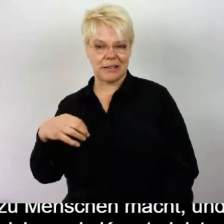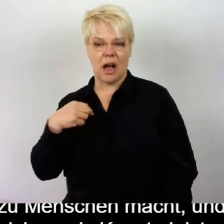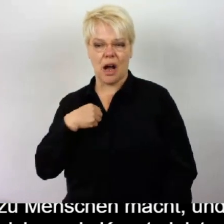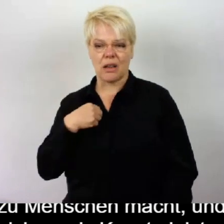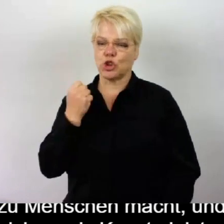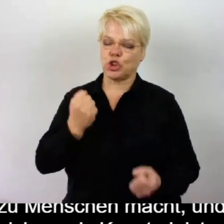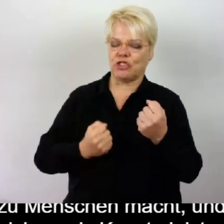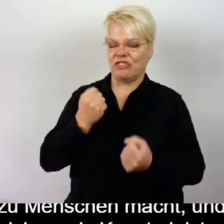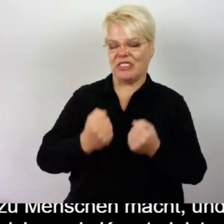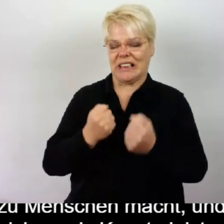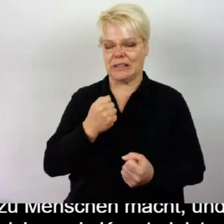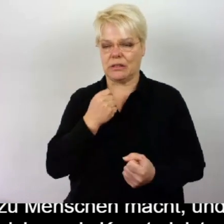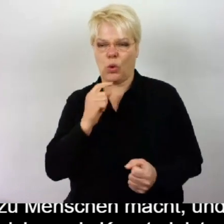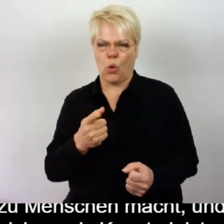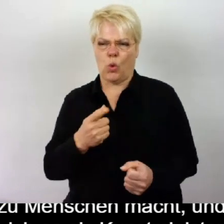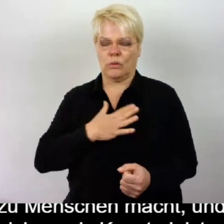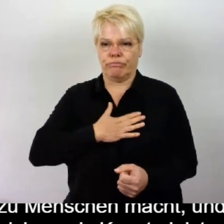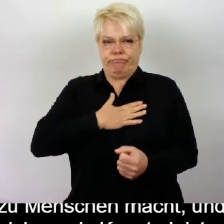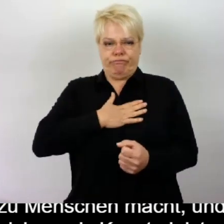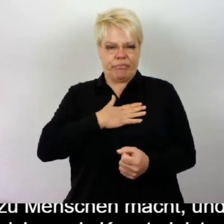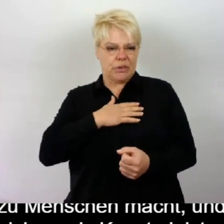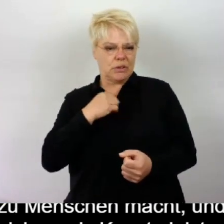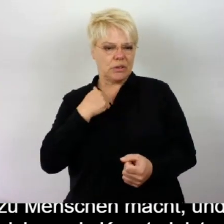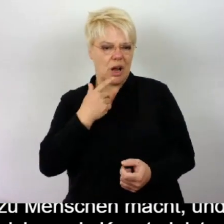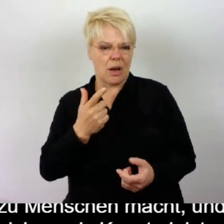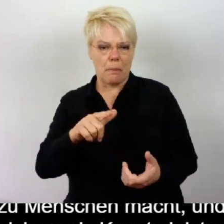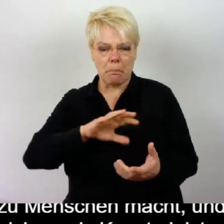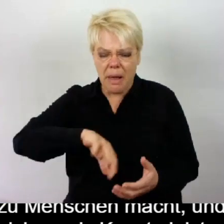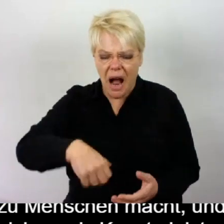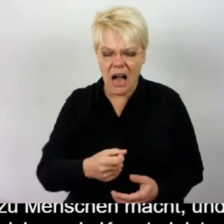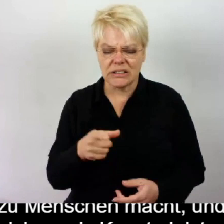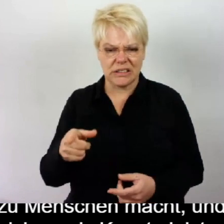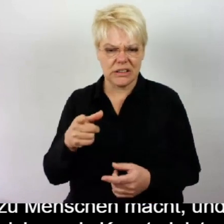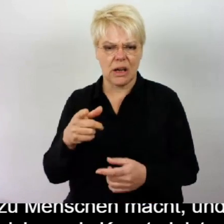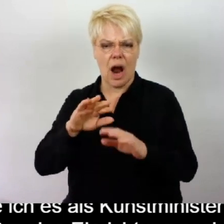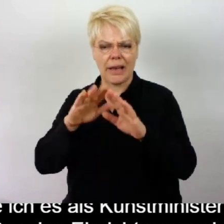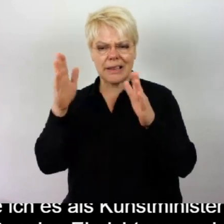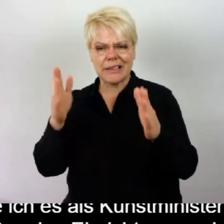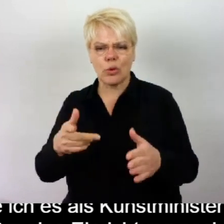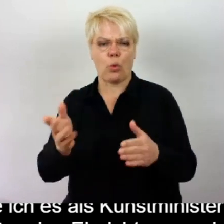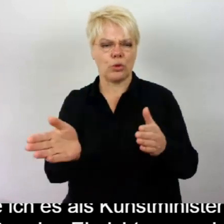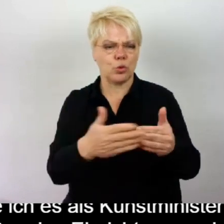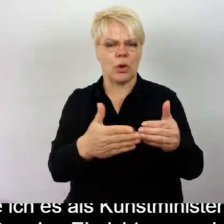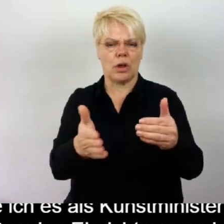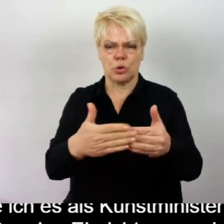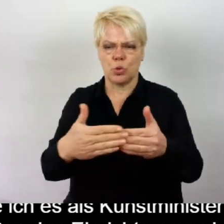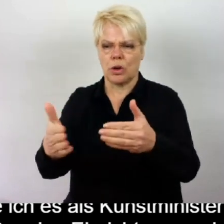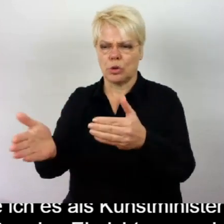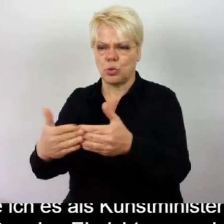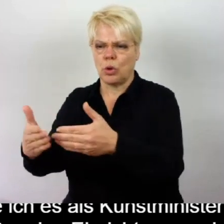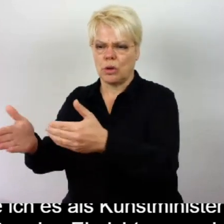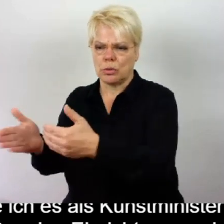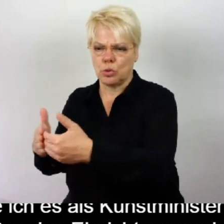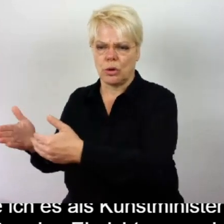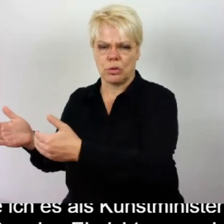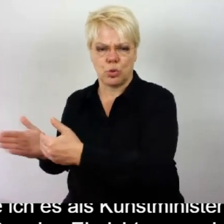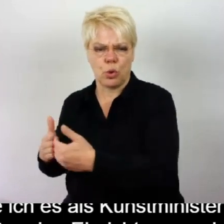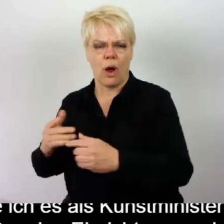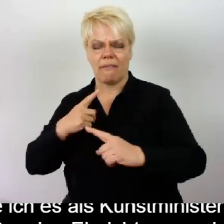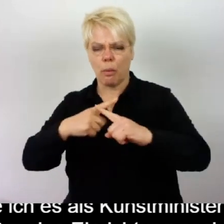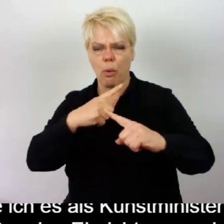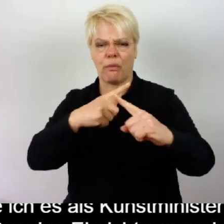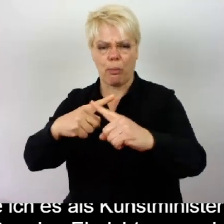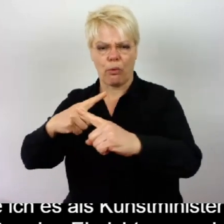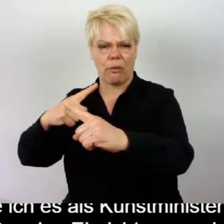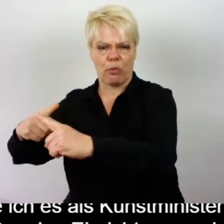es auch Entzugserscheinungen gibt und dass sich die Kunst- und Kulturfans in dieser Krise auch zu Wort melden. Natürlich auch die Schauspielerinnen,